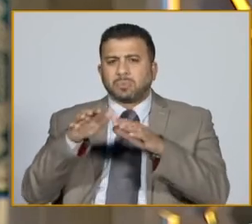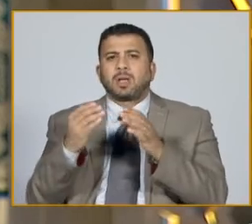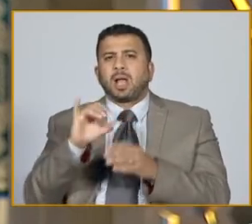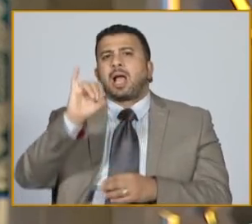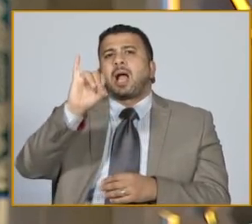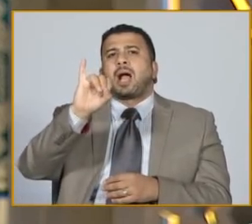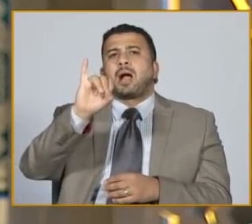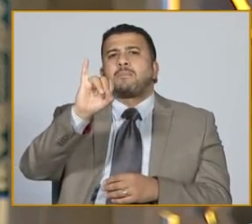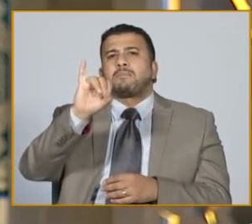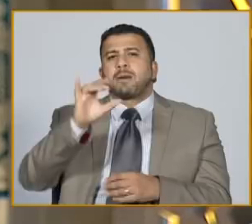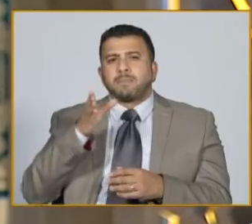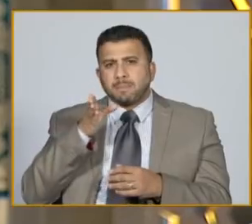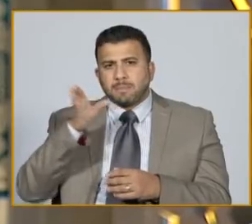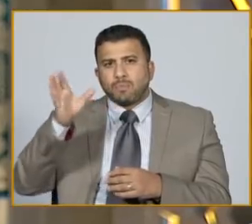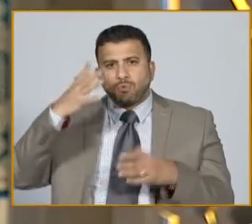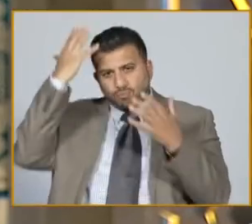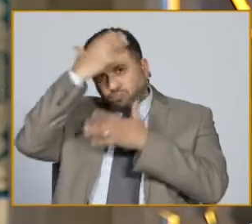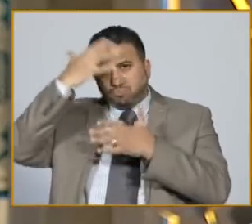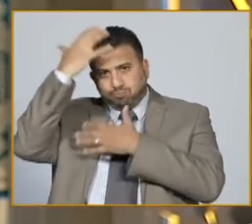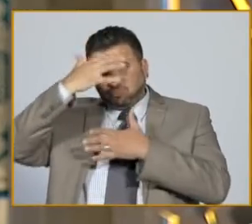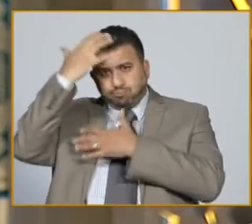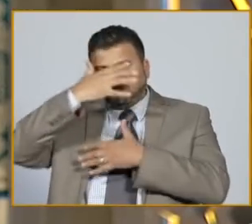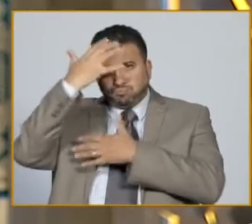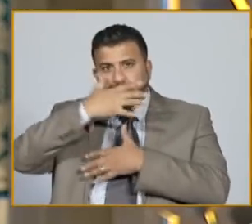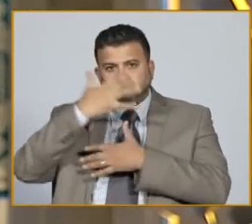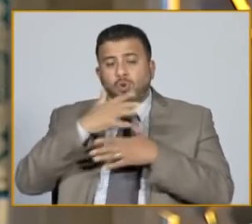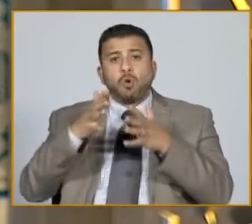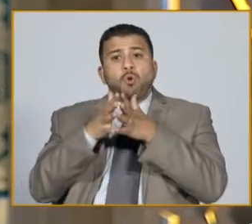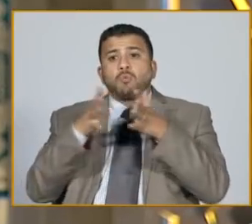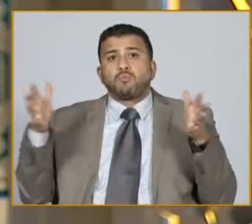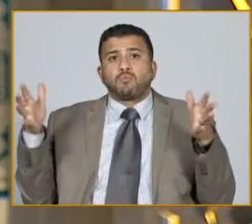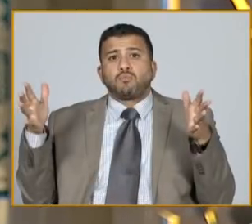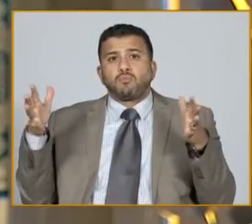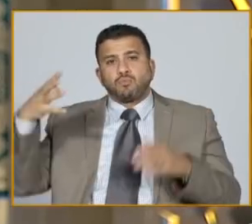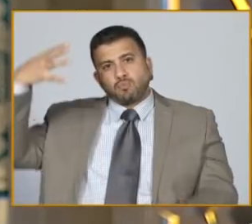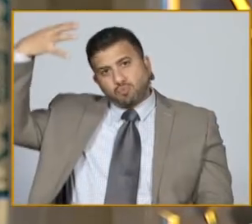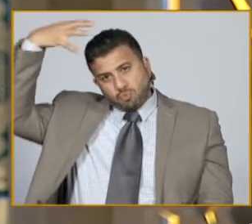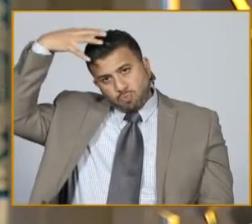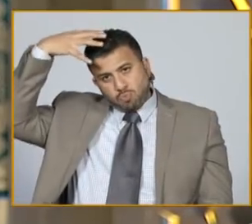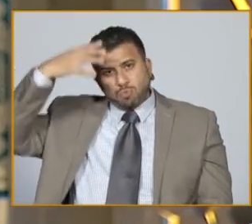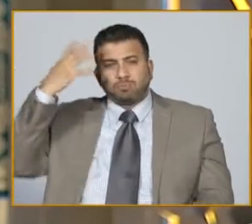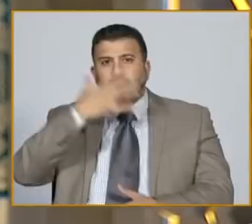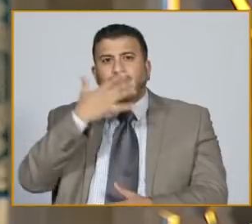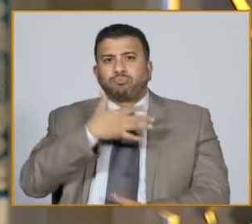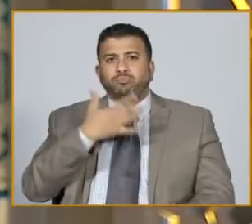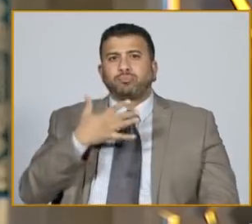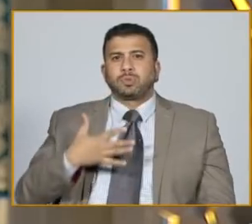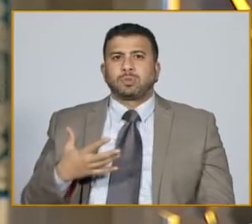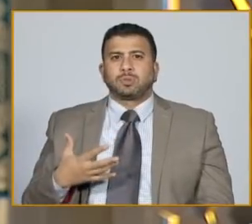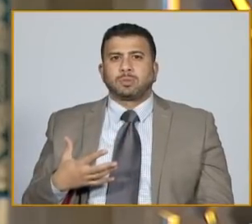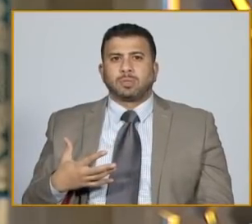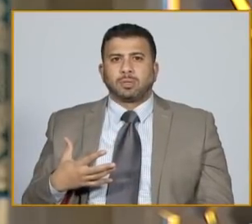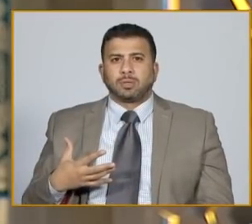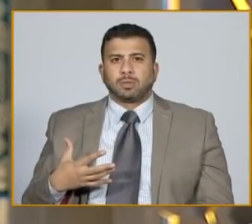يحموا، هل هذا حرام ولا حلال؟ الحمام ها؟ دوش كيما الدوش كبير. إيه يعني هو الدش